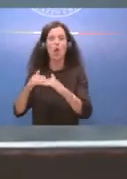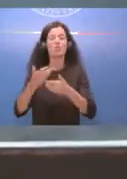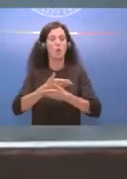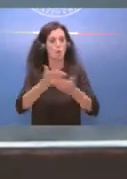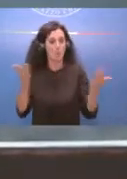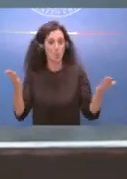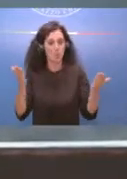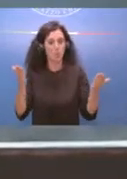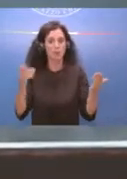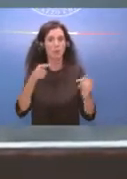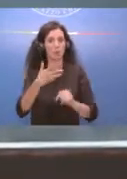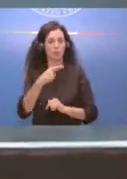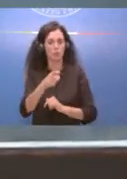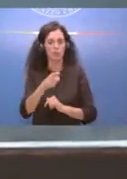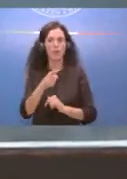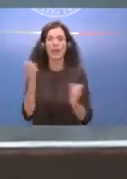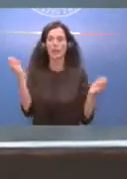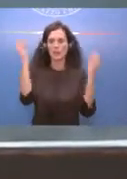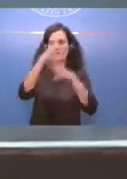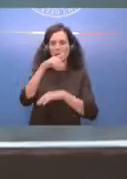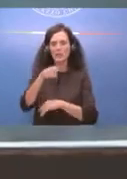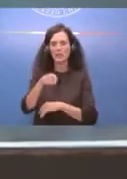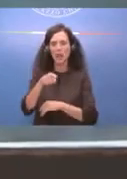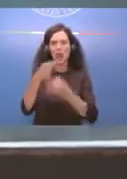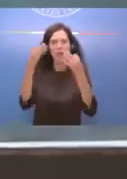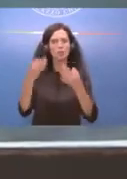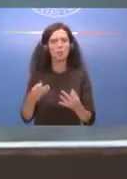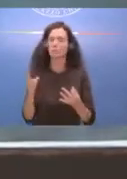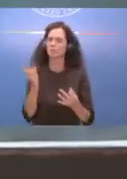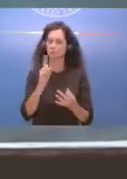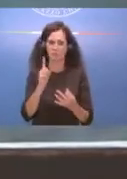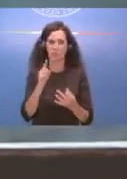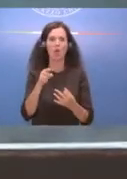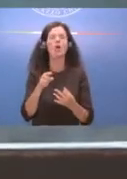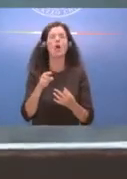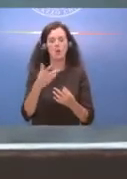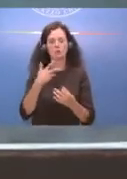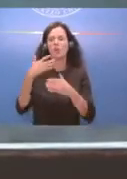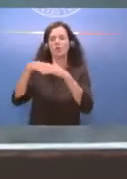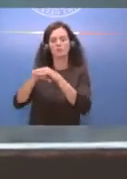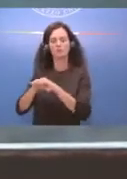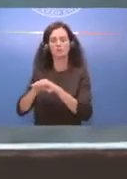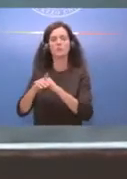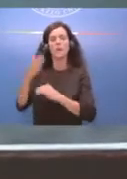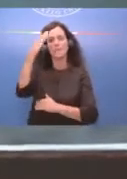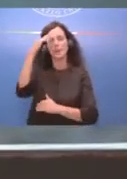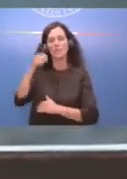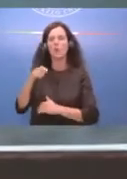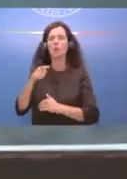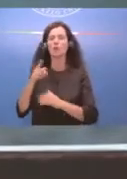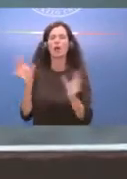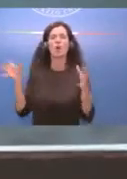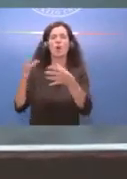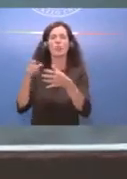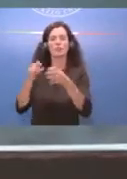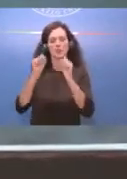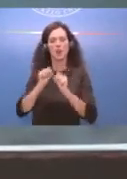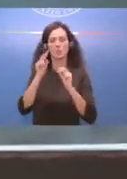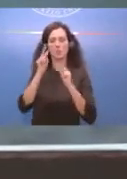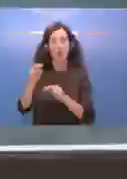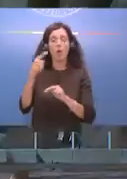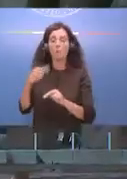non saranno dimenticati domani ma avranno un posto nella memoria della collettività che è la base dei ricordi comuni